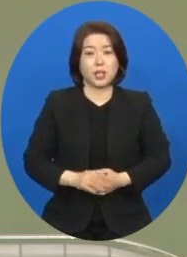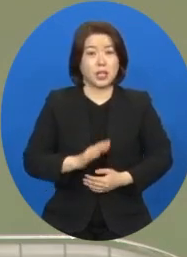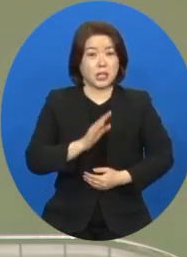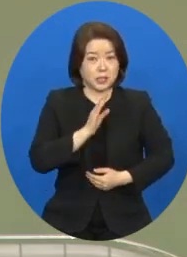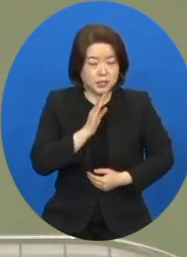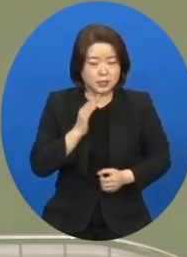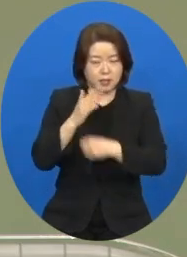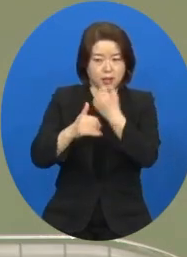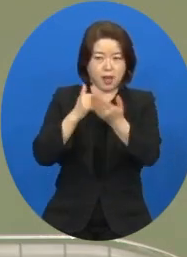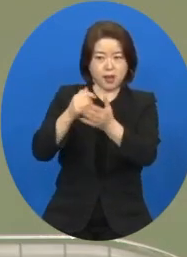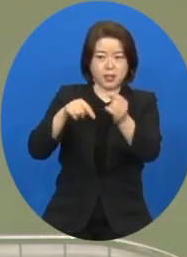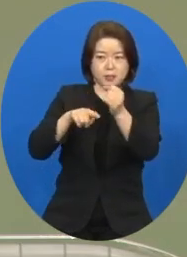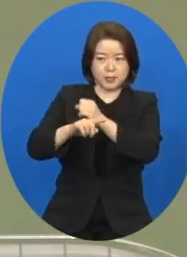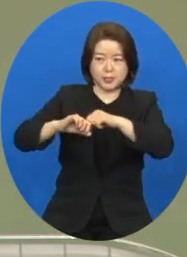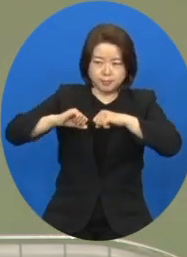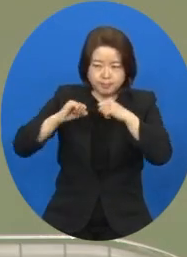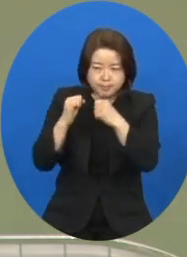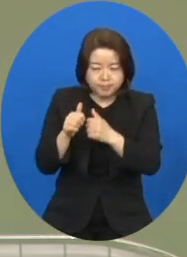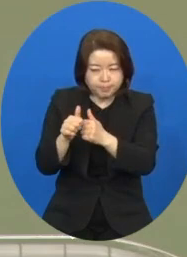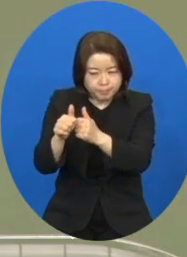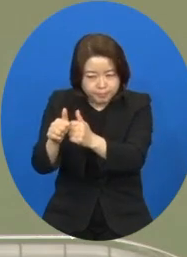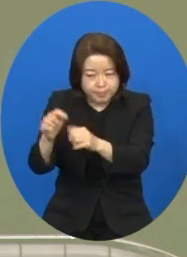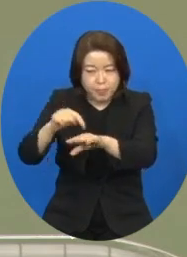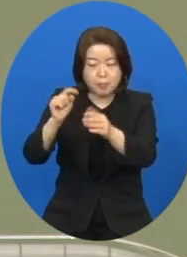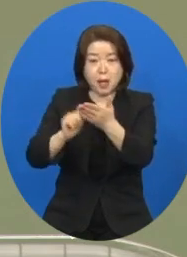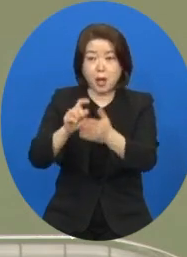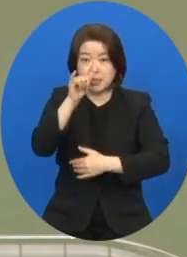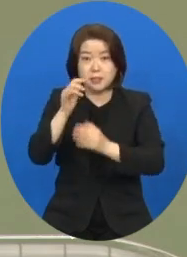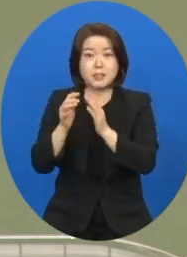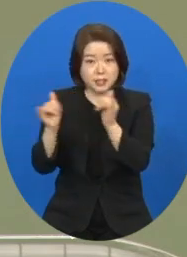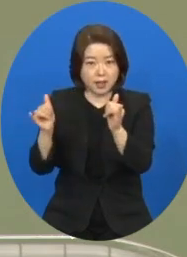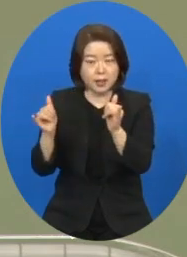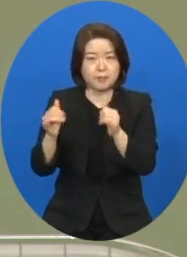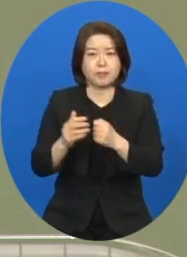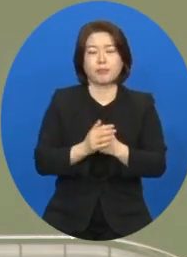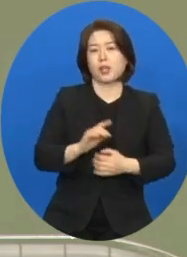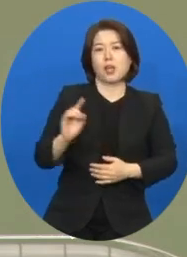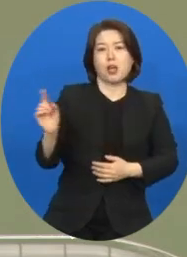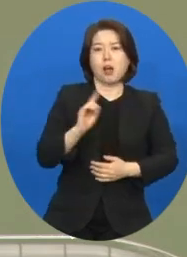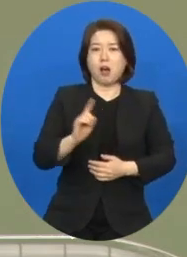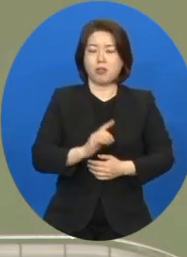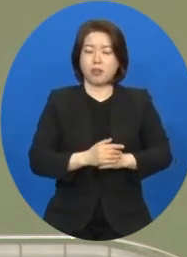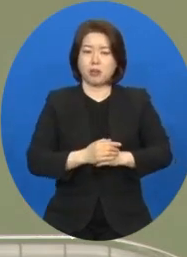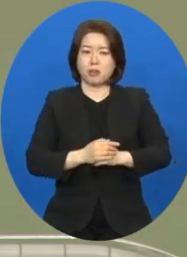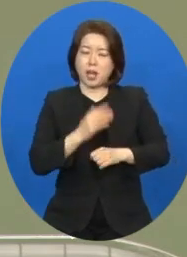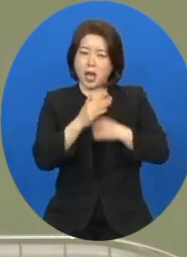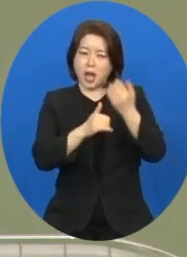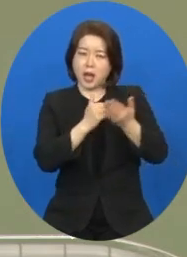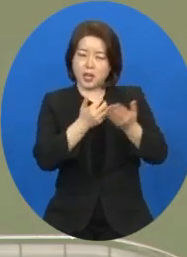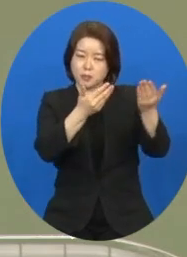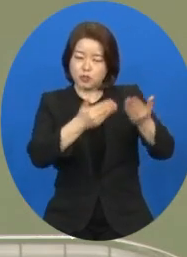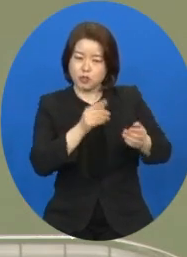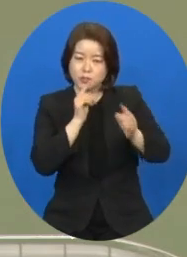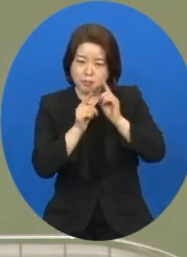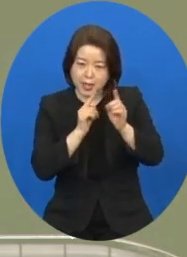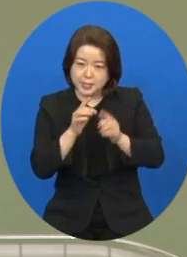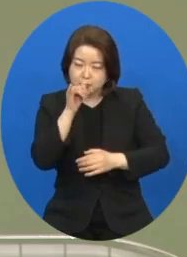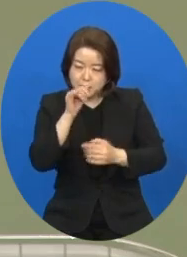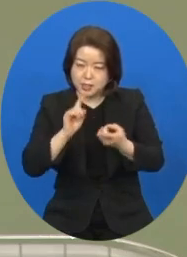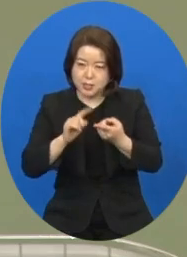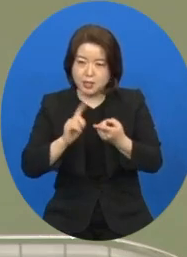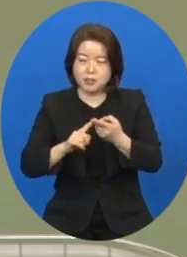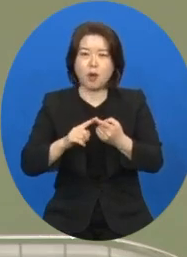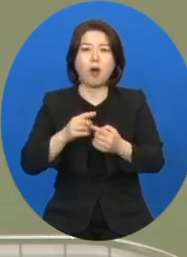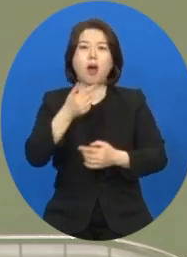진정으로 하나님의 뜻을 행하려고 하는 마음이 있는 사람은 어떤 말이 하나님이 주시는 말씀인지 아닌지 알게 돼